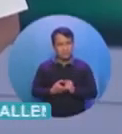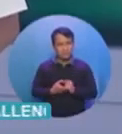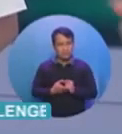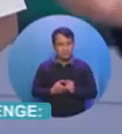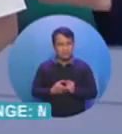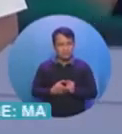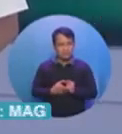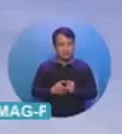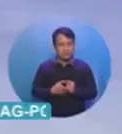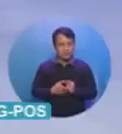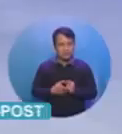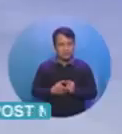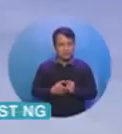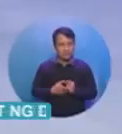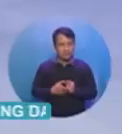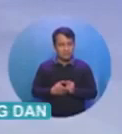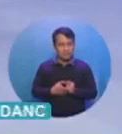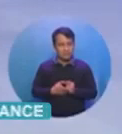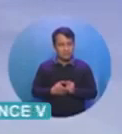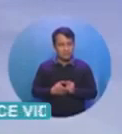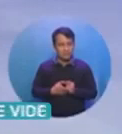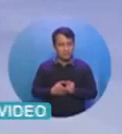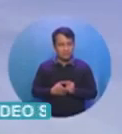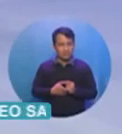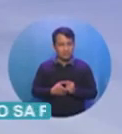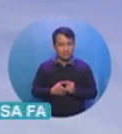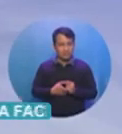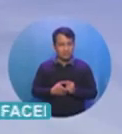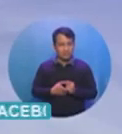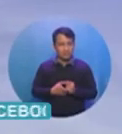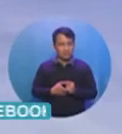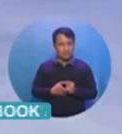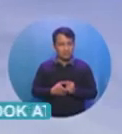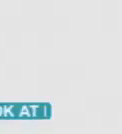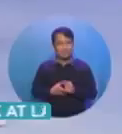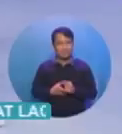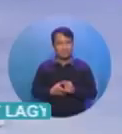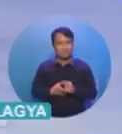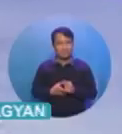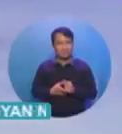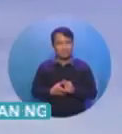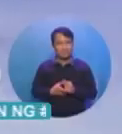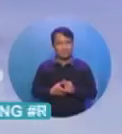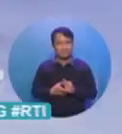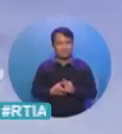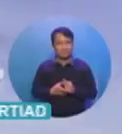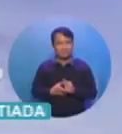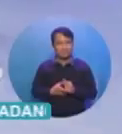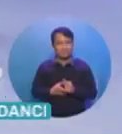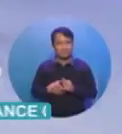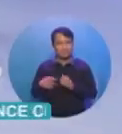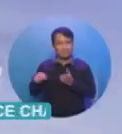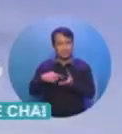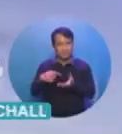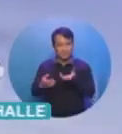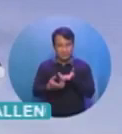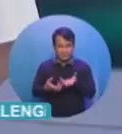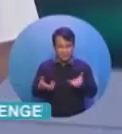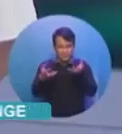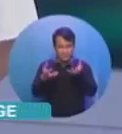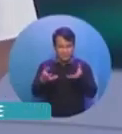Hello? Kukunin niyo pa po ba yung order niyo sa online? May in-order po kasi kayong kaldero.